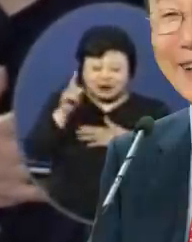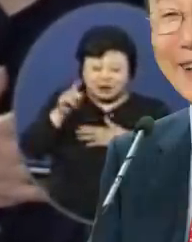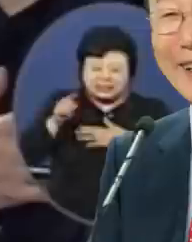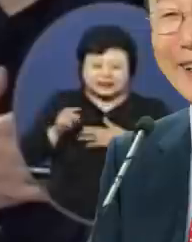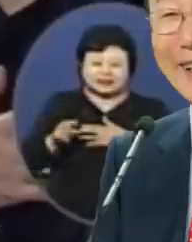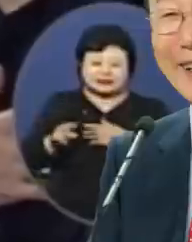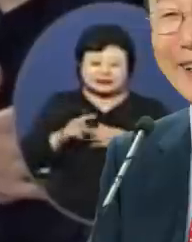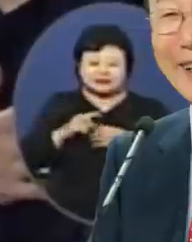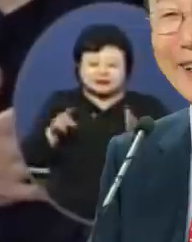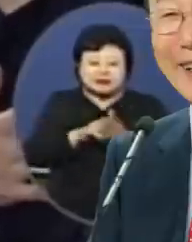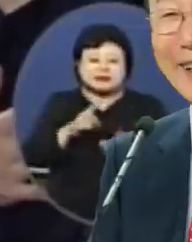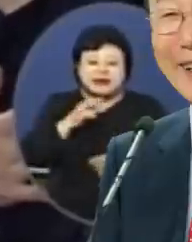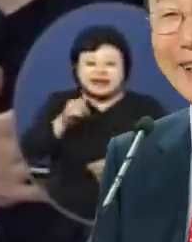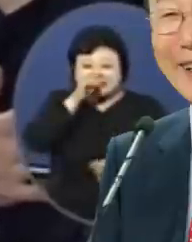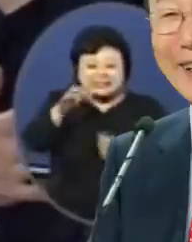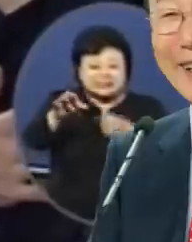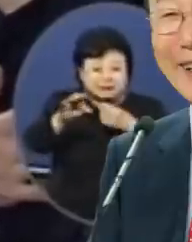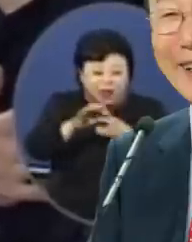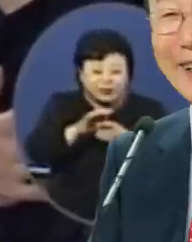1%의 믿음만 있으면